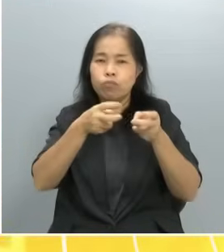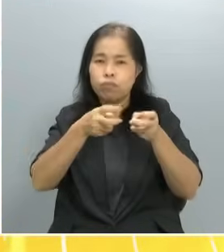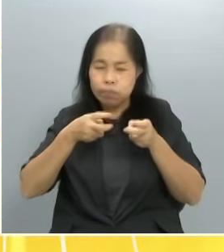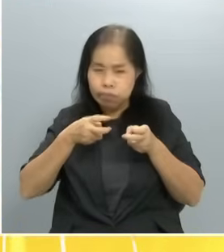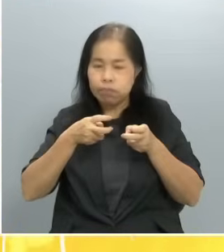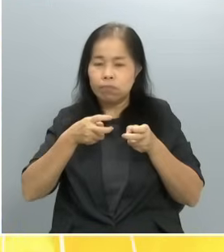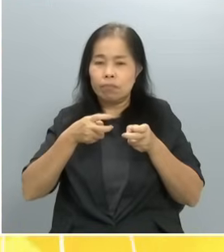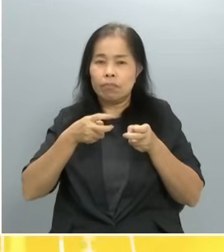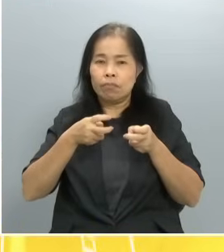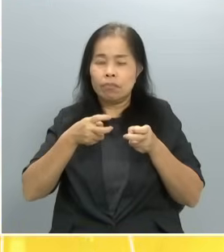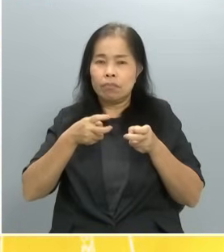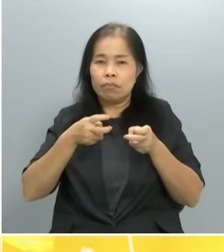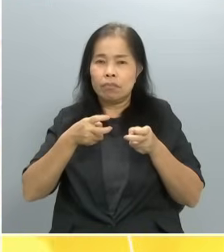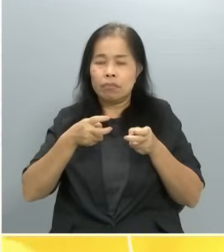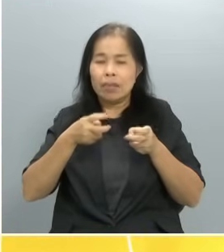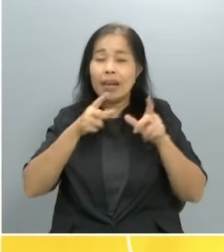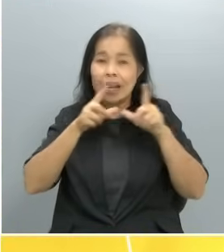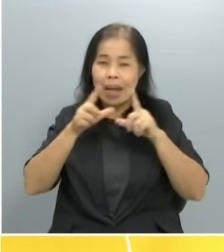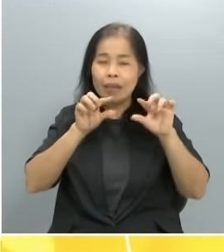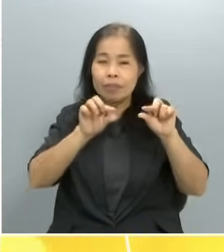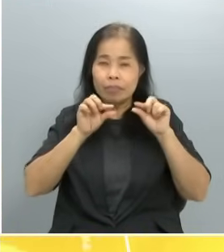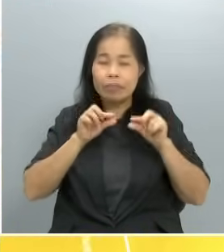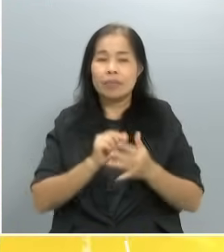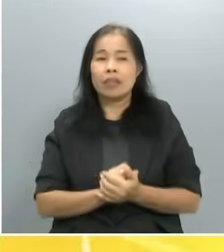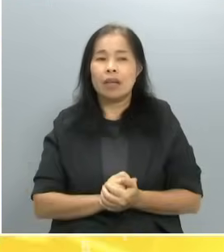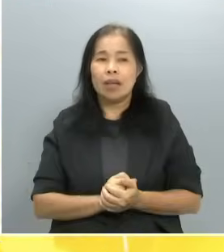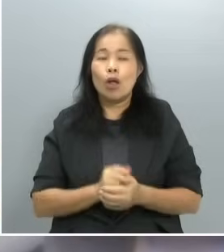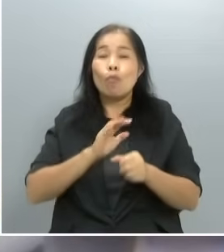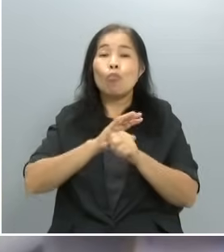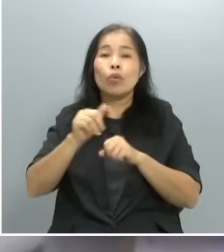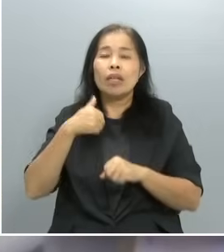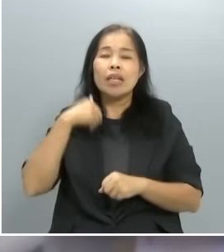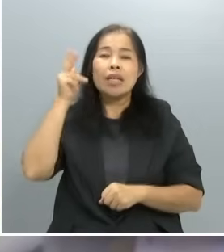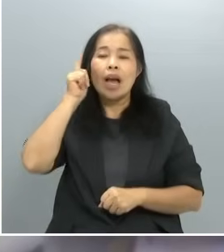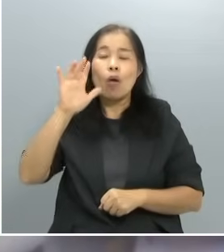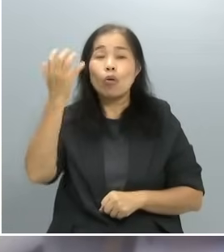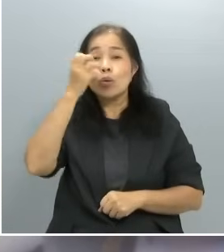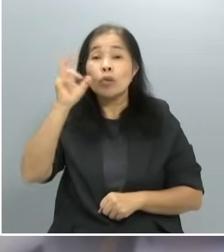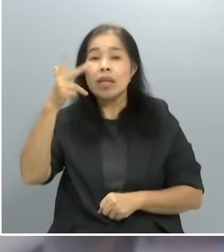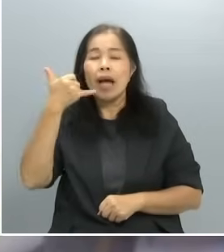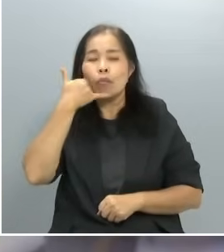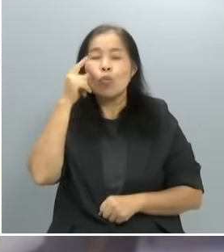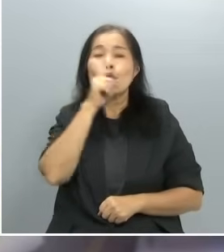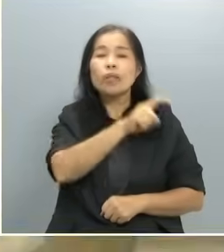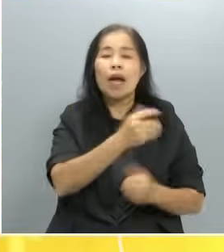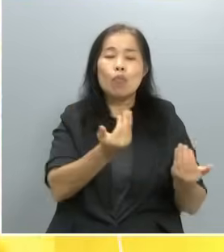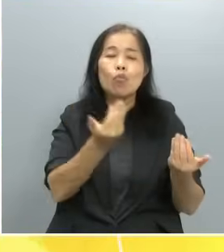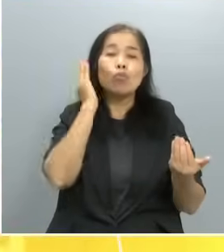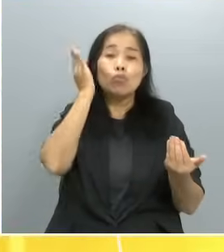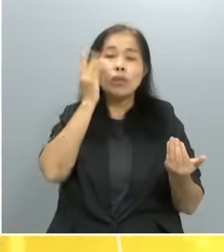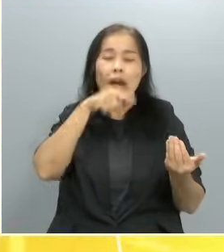เห็นภาพว่านักข่าวชัยยศได้คุยกับลูกชายของเหยื่อแล้วตั้งคำถามอย่างที่ว่าไปคือ